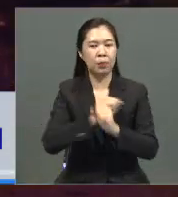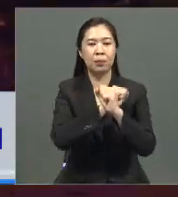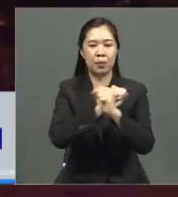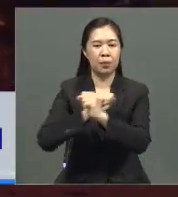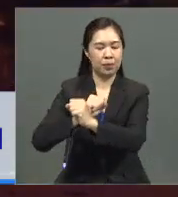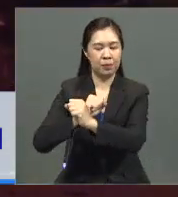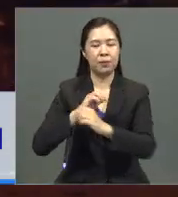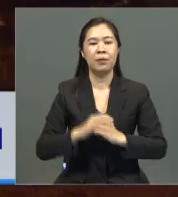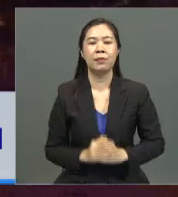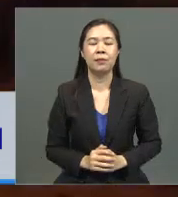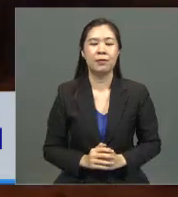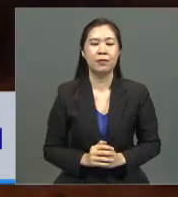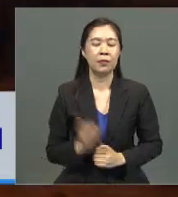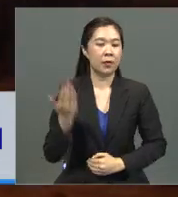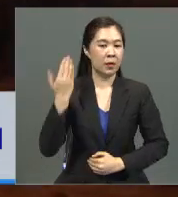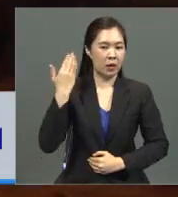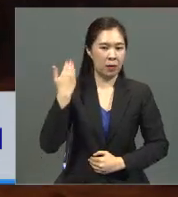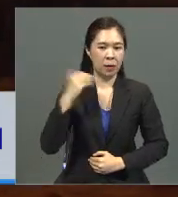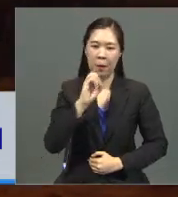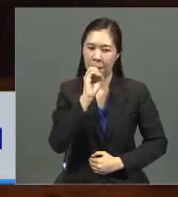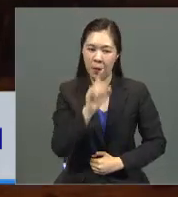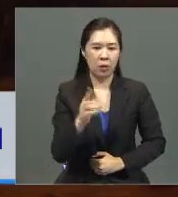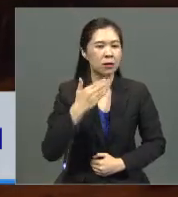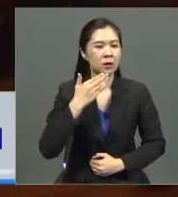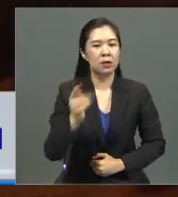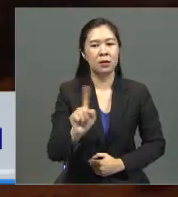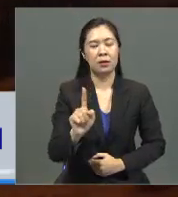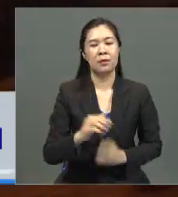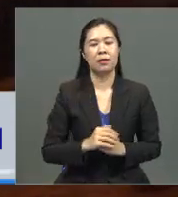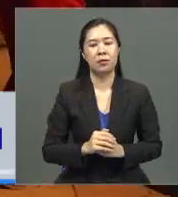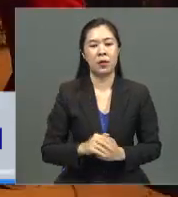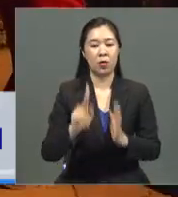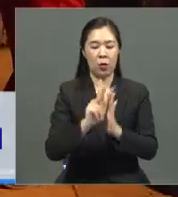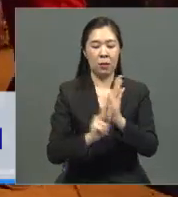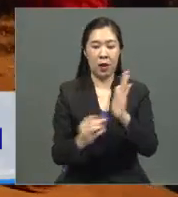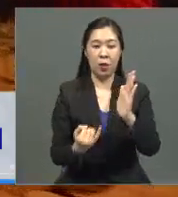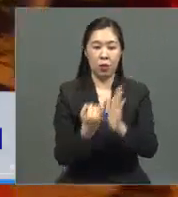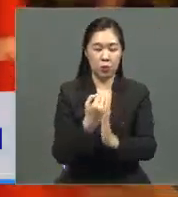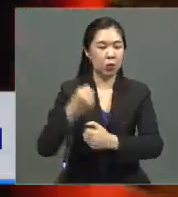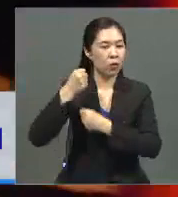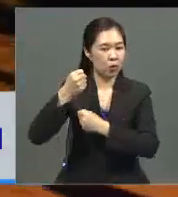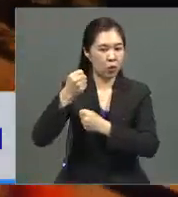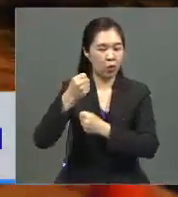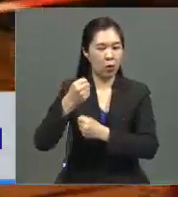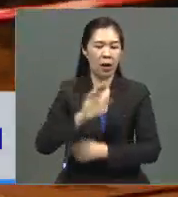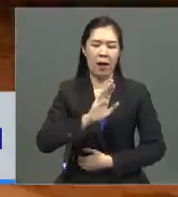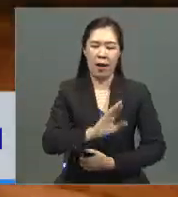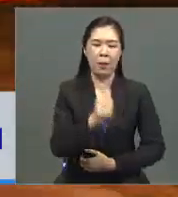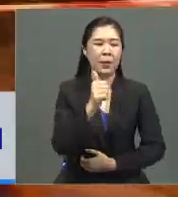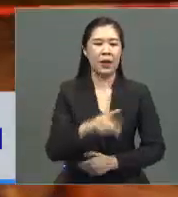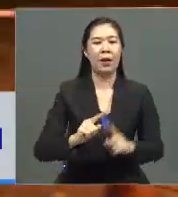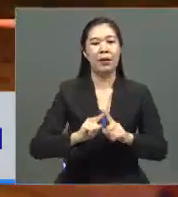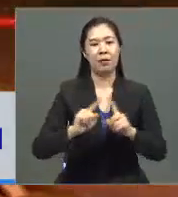ยที่ผ่านมานั้นท่านนายกก็บอกนะครับได้ย้ำตลอดว่าหากเป็นการชุมนุมที่ถูกกฎหมายก็คงไม่สามารถไปห้ามได้แต่เหตุการณ์